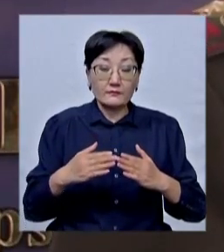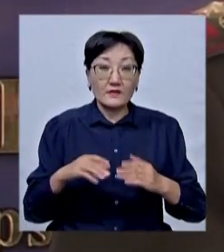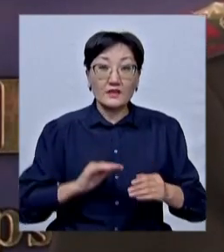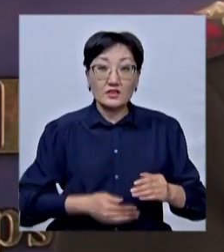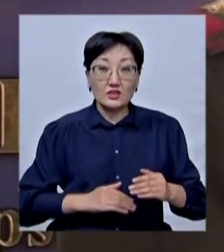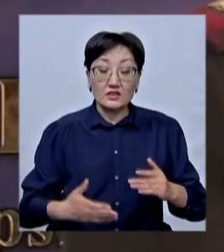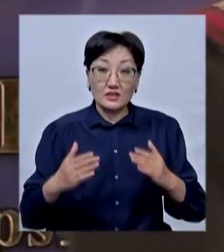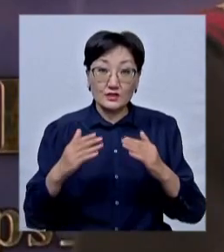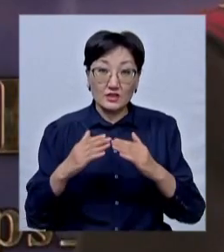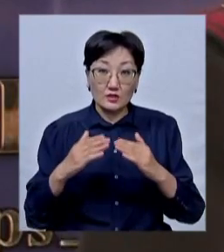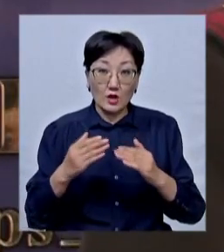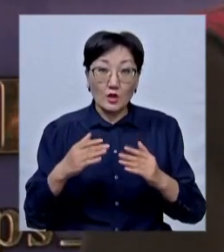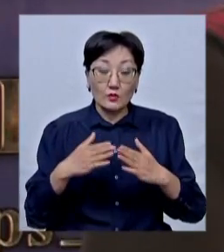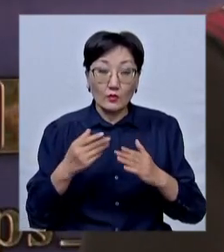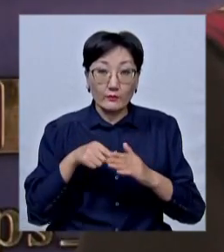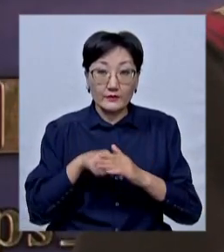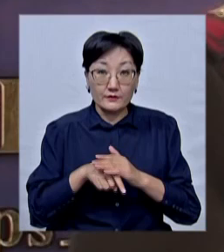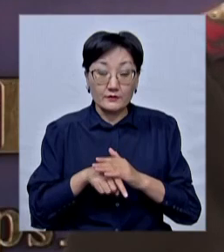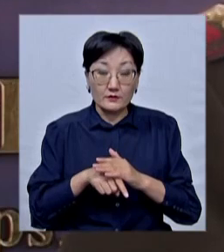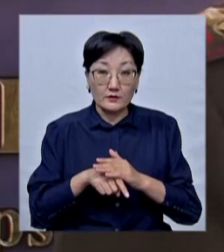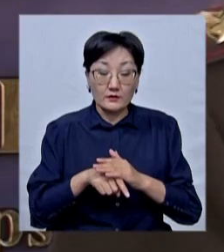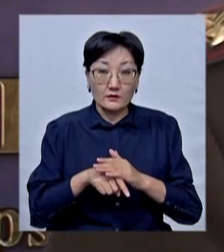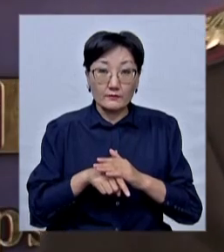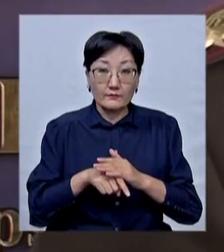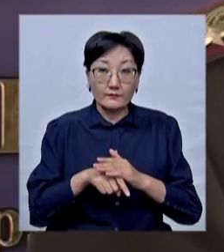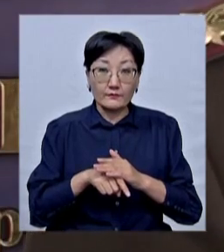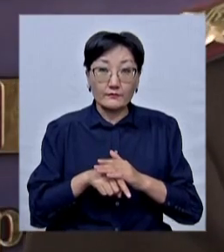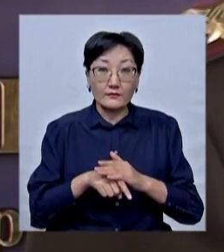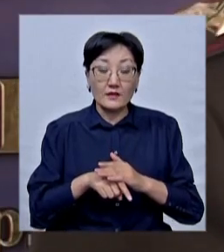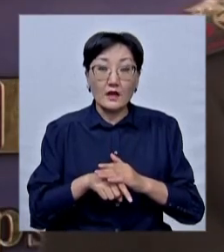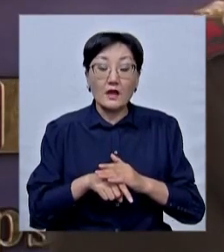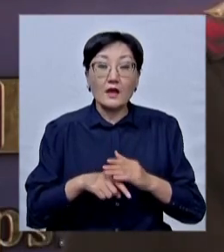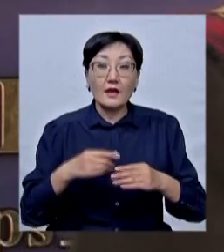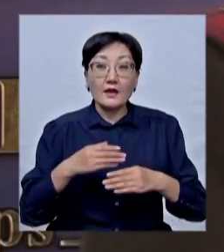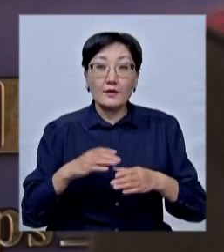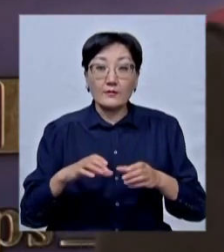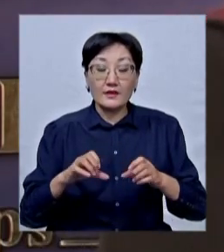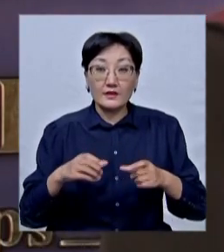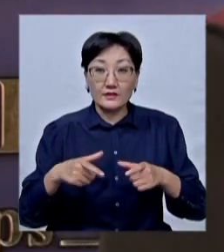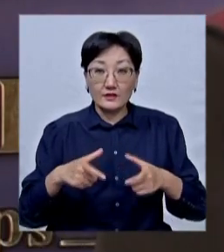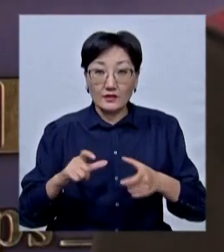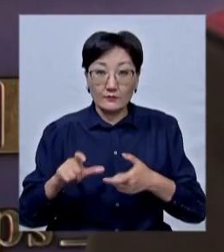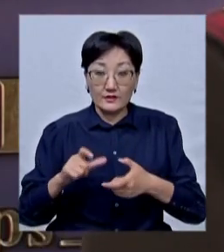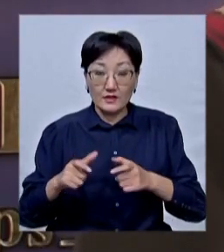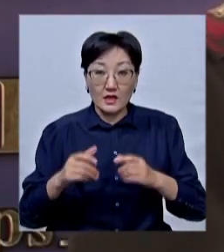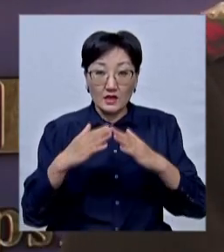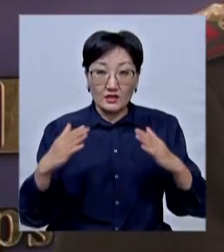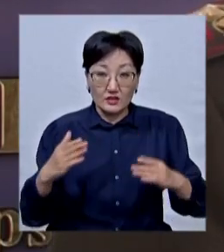частное строение, дом, значит, из саманных кирпичей, крыша